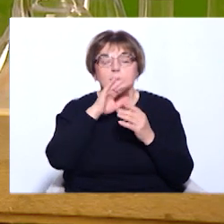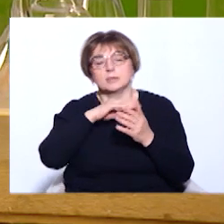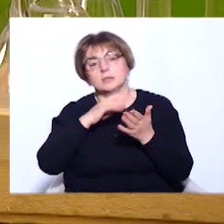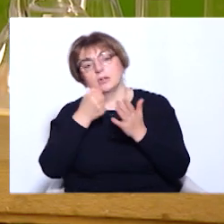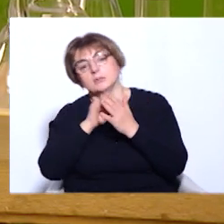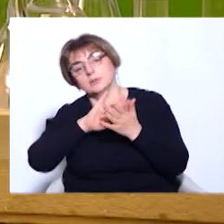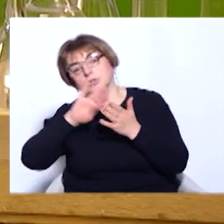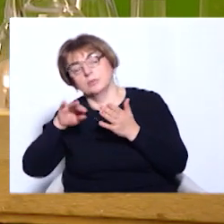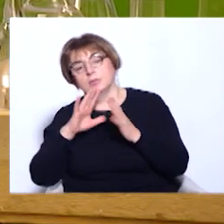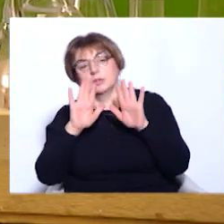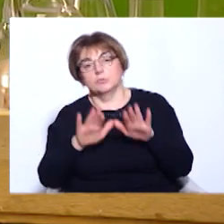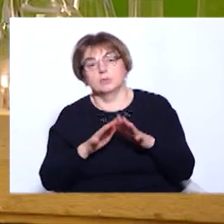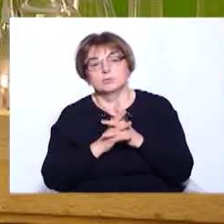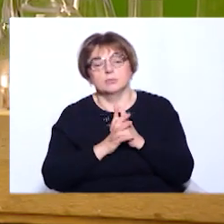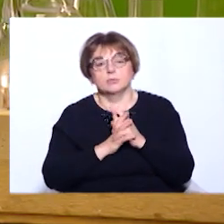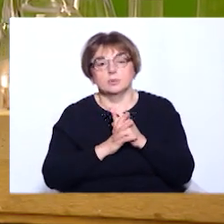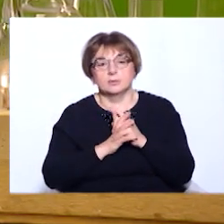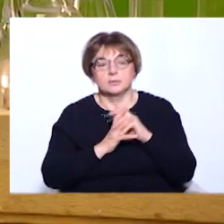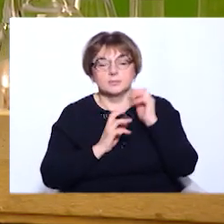მეტალების სადემონსტრაციოდ.